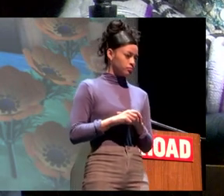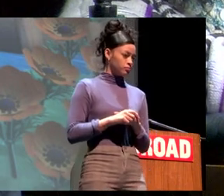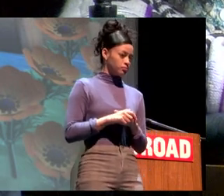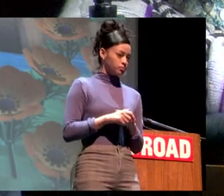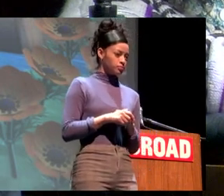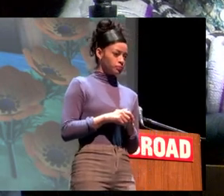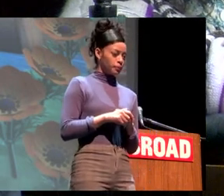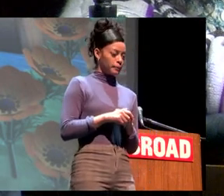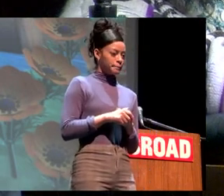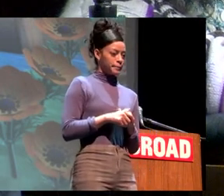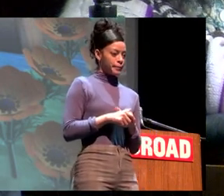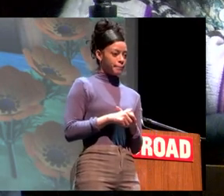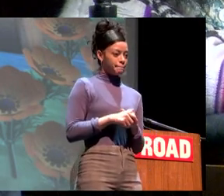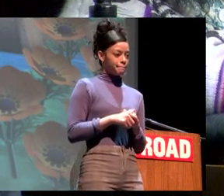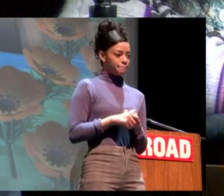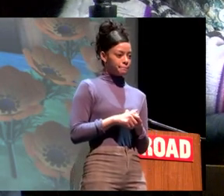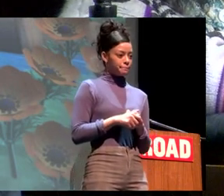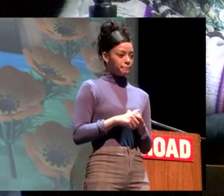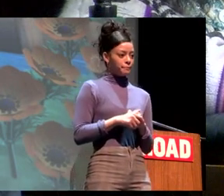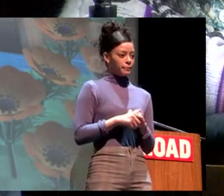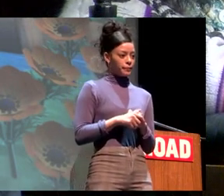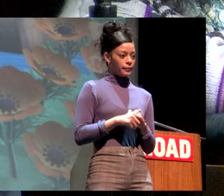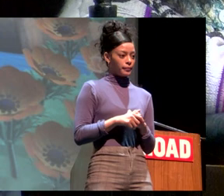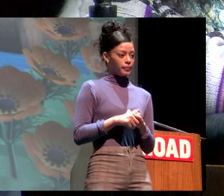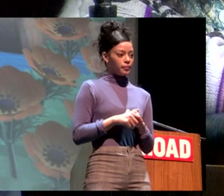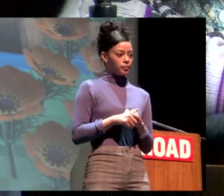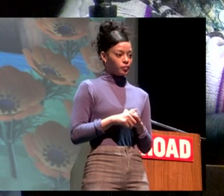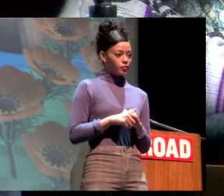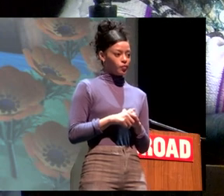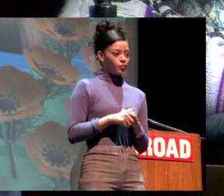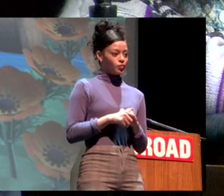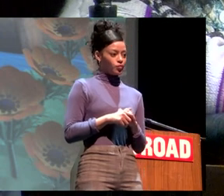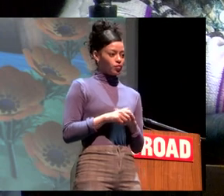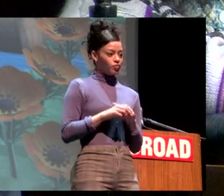なきゃいけないんだって思ってですね、でその瞬間に